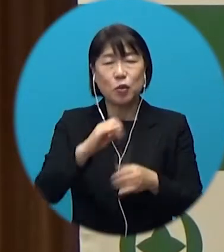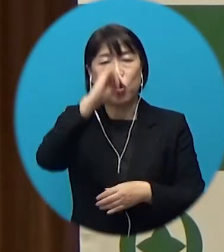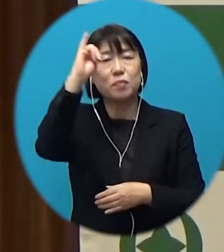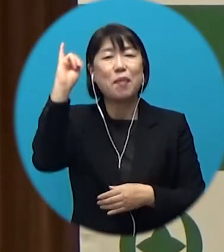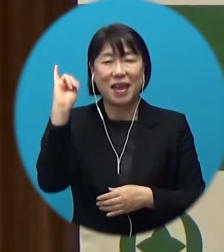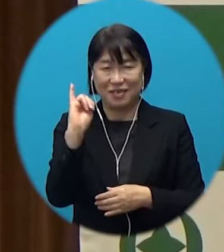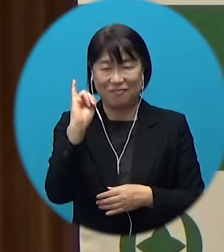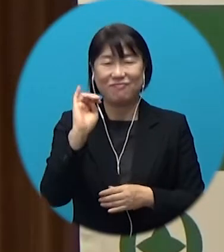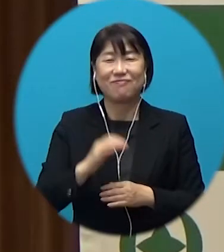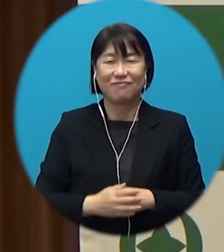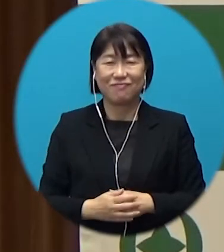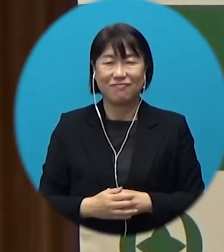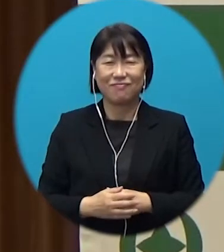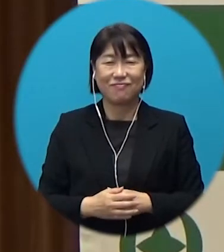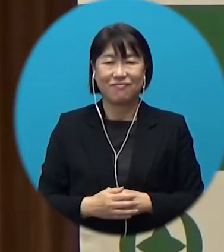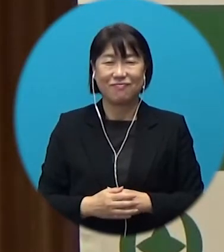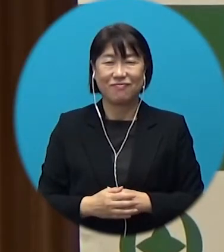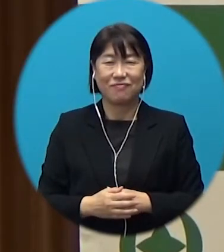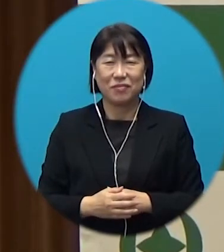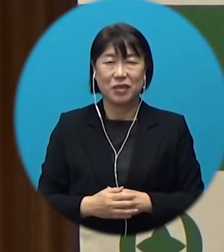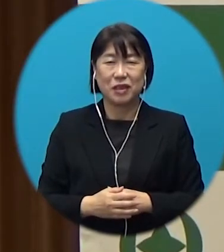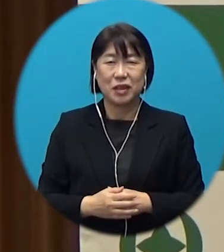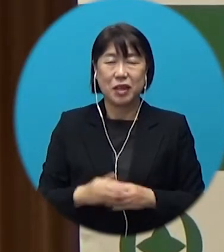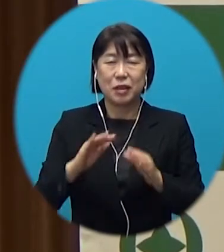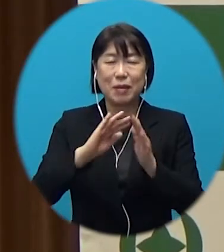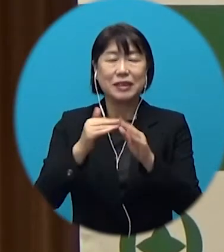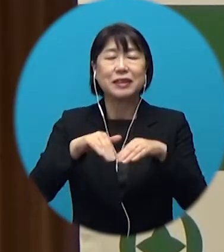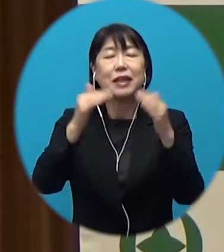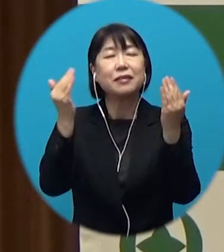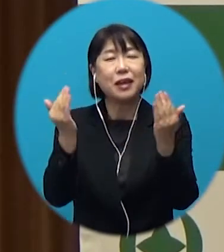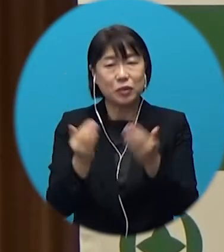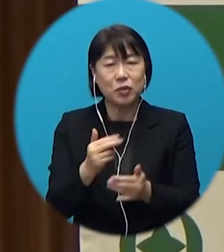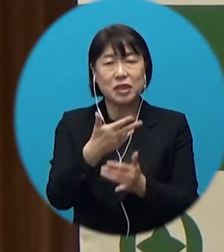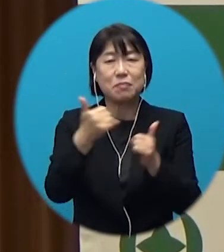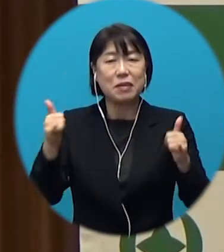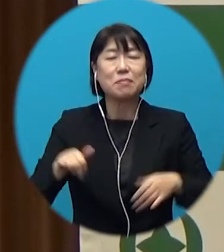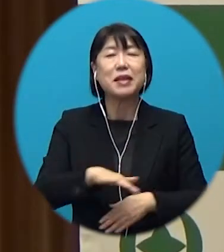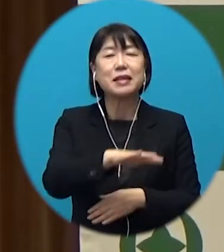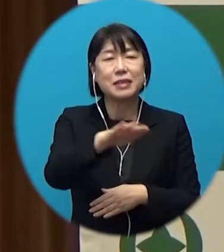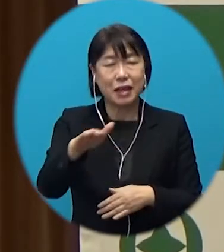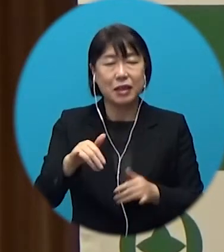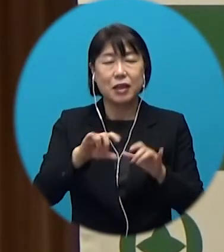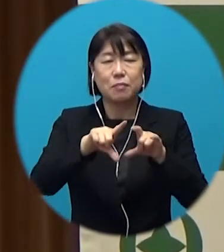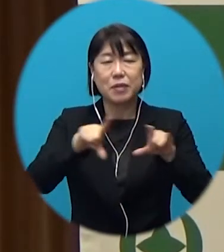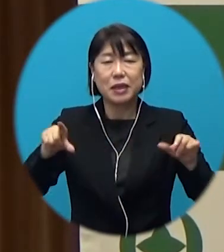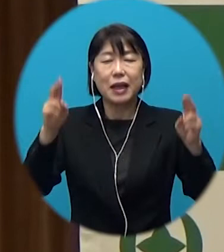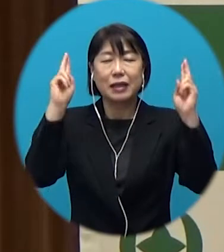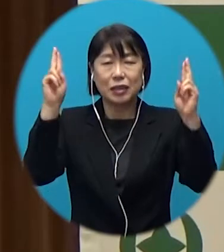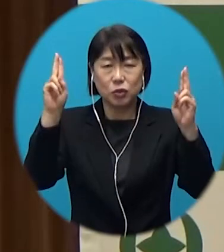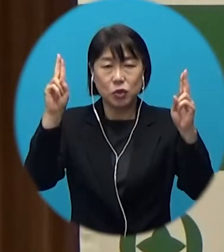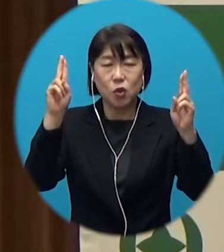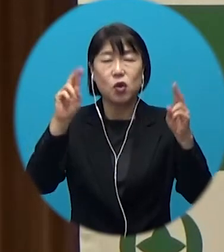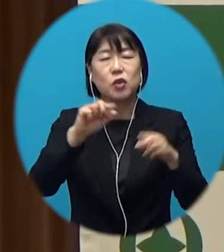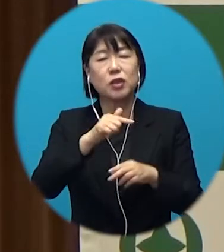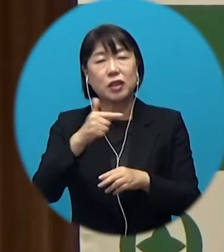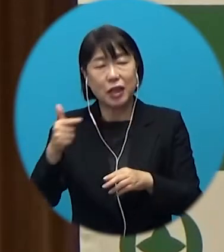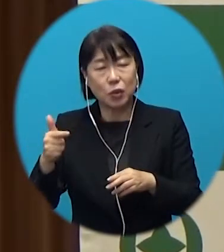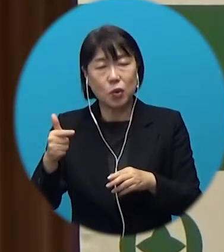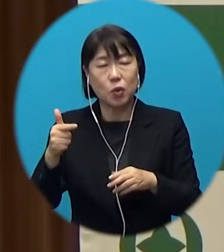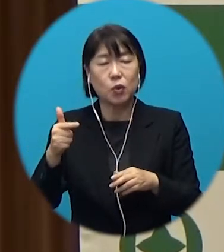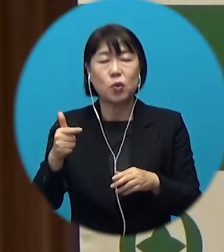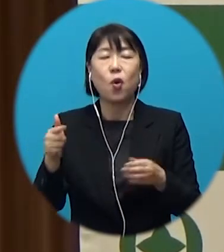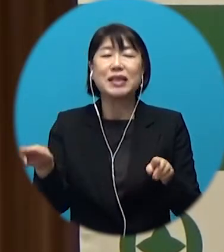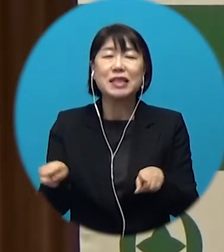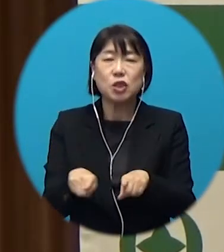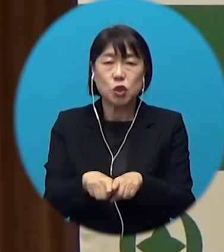ども、全体としてですね、市民の皆さん、民間企業、大学などの関係機関と一緒にです